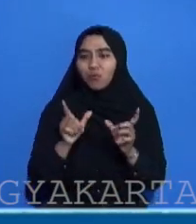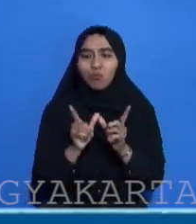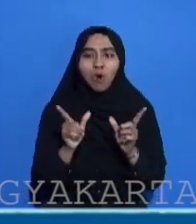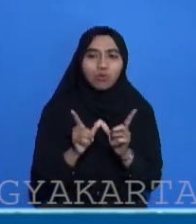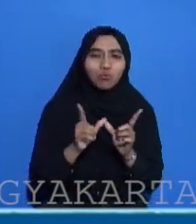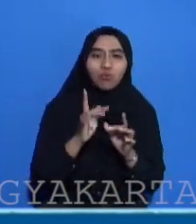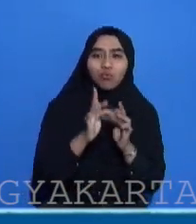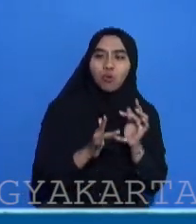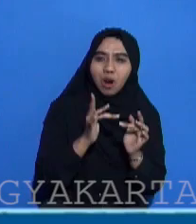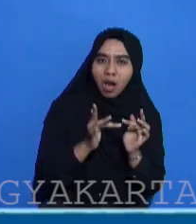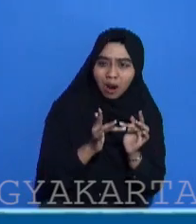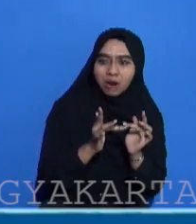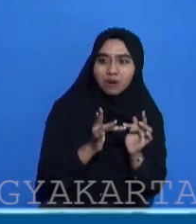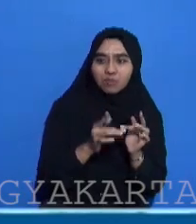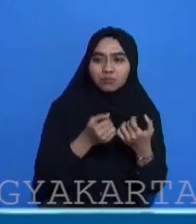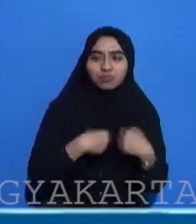laut menika dipunaosi